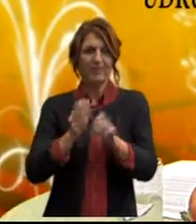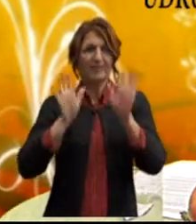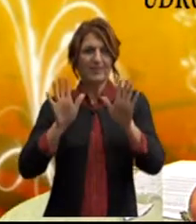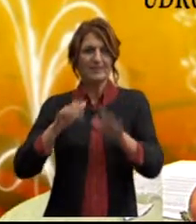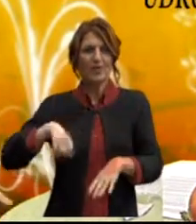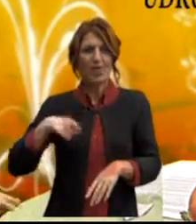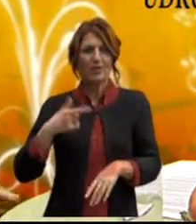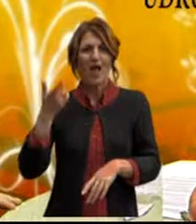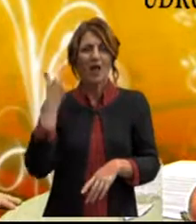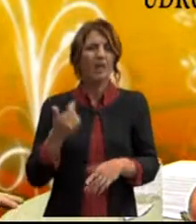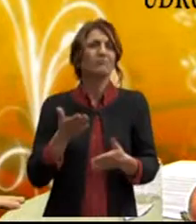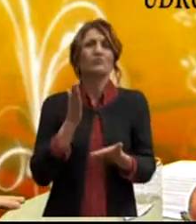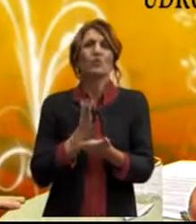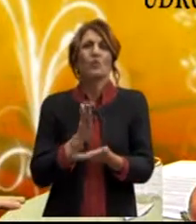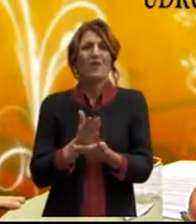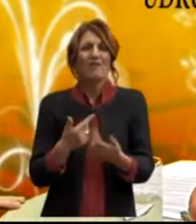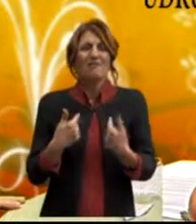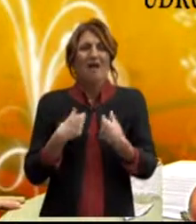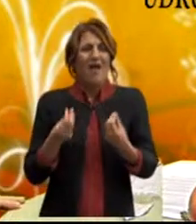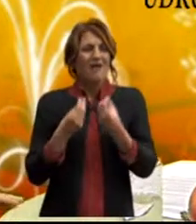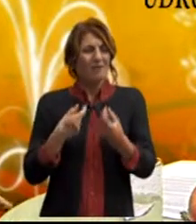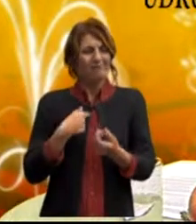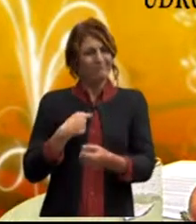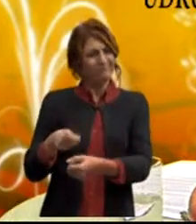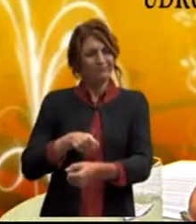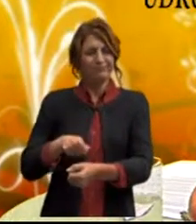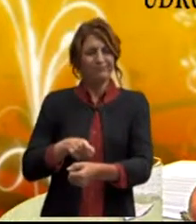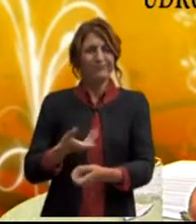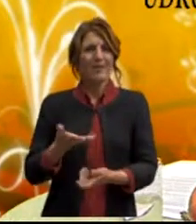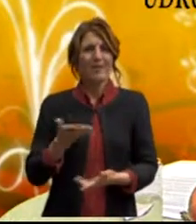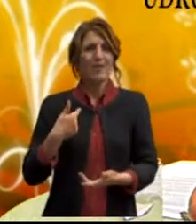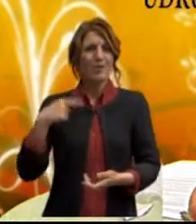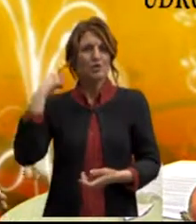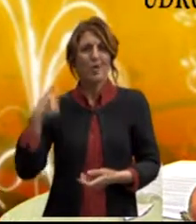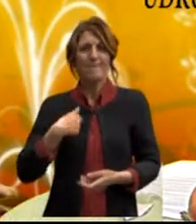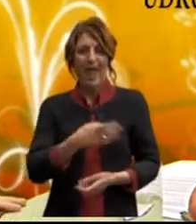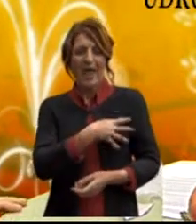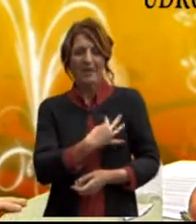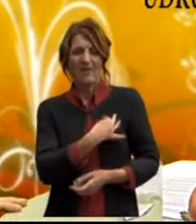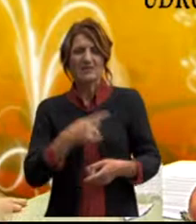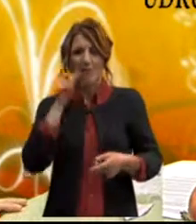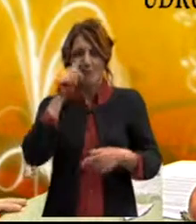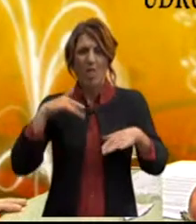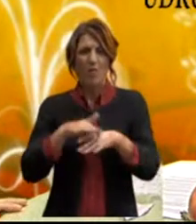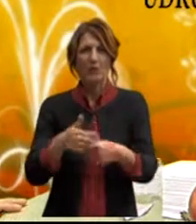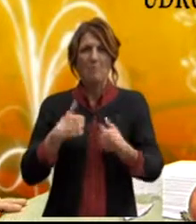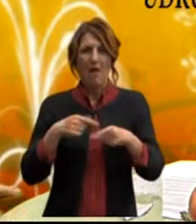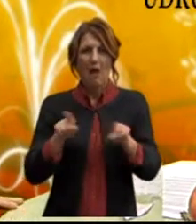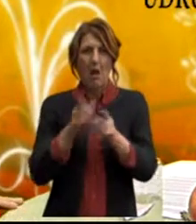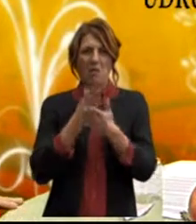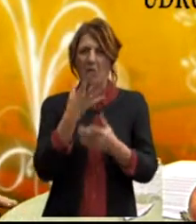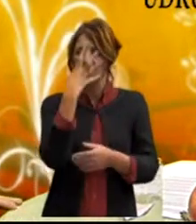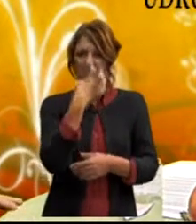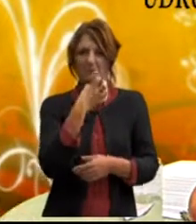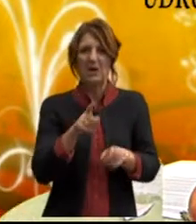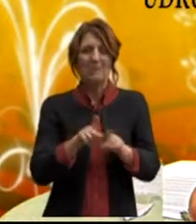Međutim, pomalo sam uvijek iritirana kad čujem da smo mi Hrvati namrgođeni, mrsci, da se